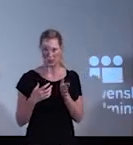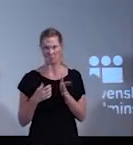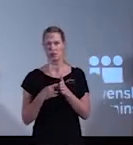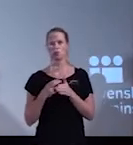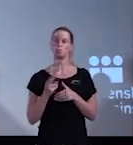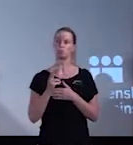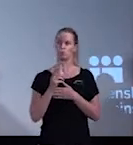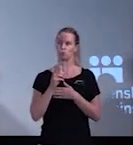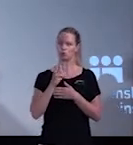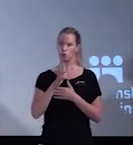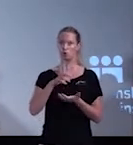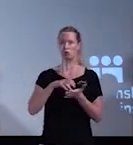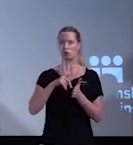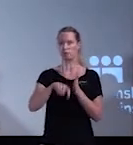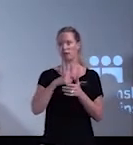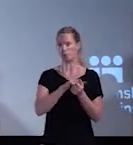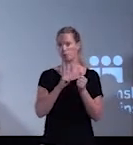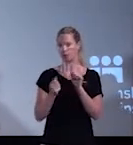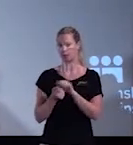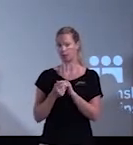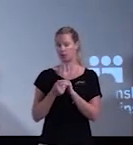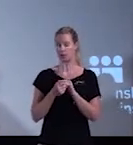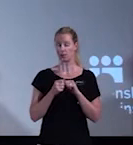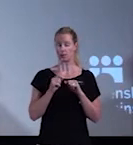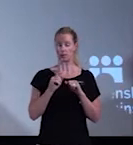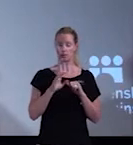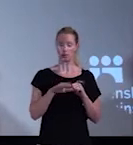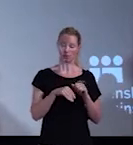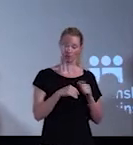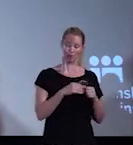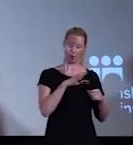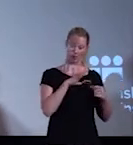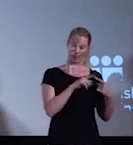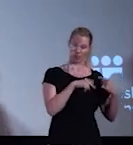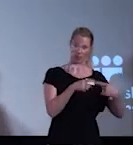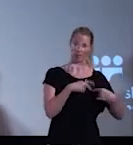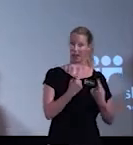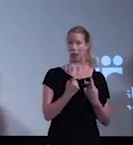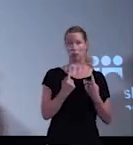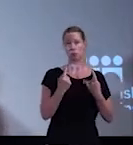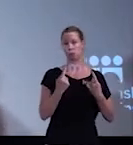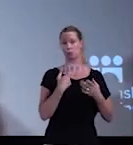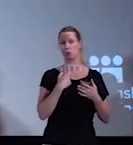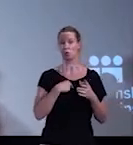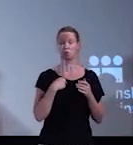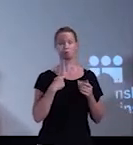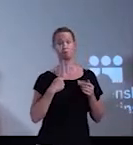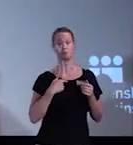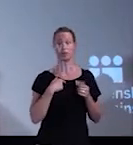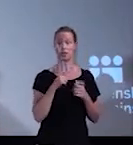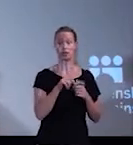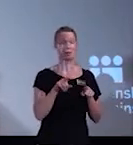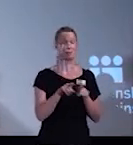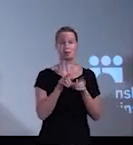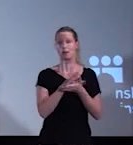en ny statlig filmpolitik. Den har förelett av en process som är unik. Det har sällan om